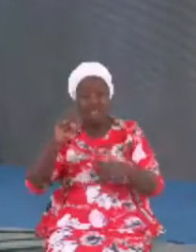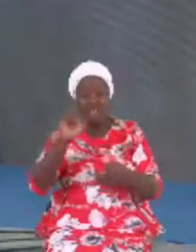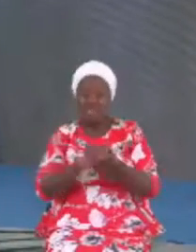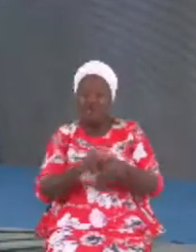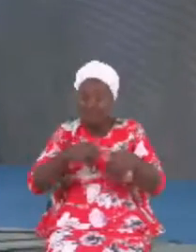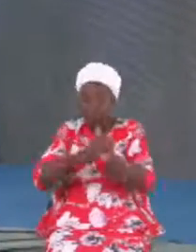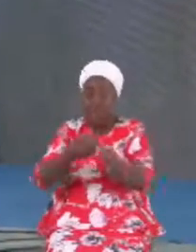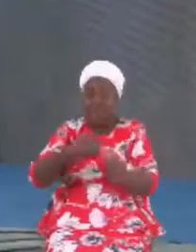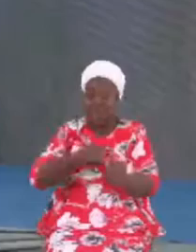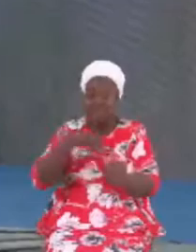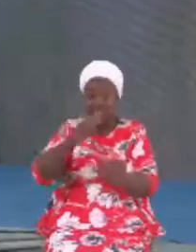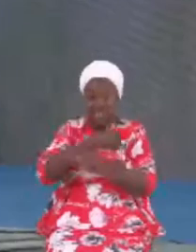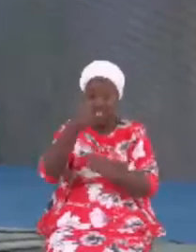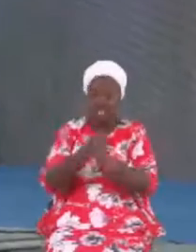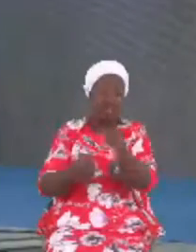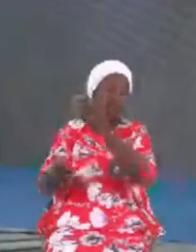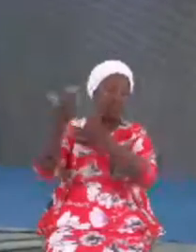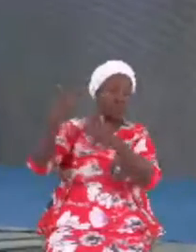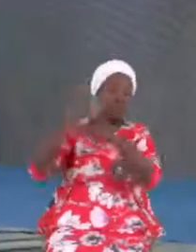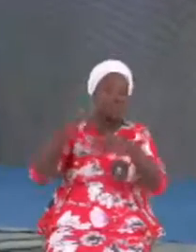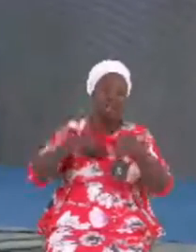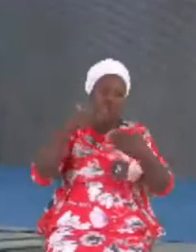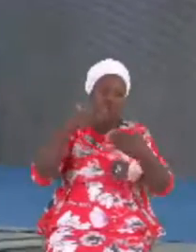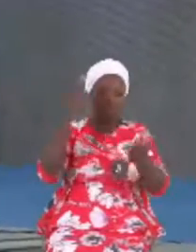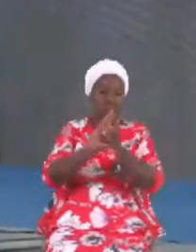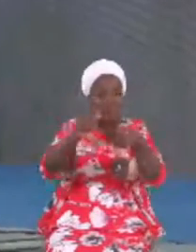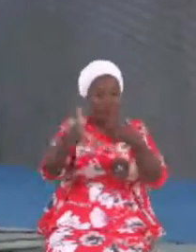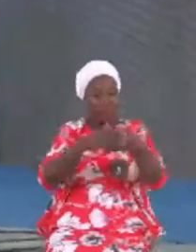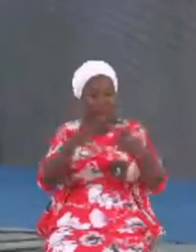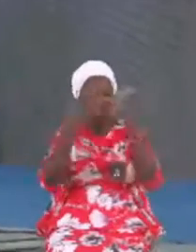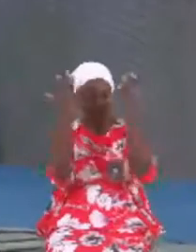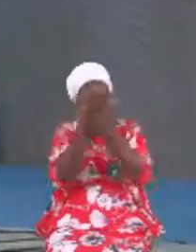à 10 ans et s'est arrêté. Il est reparti dans les ténèbres.